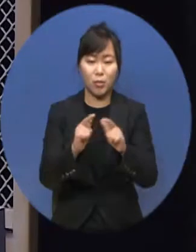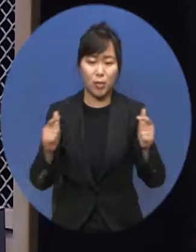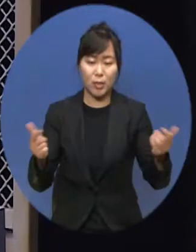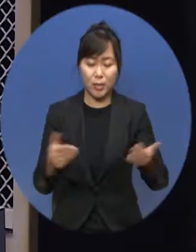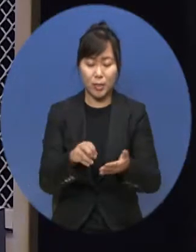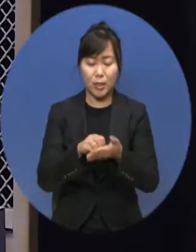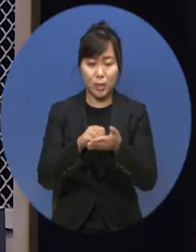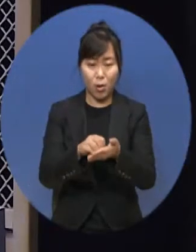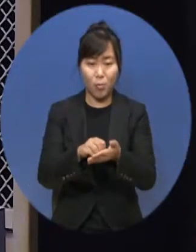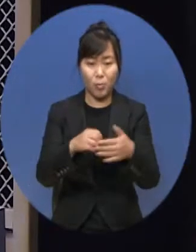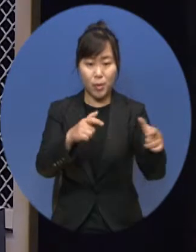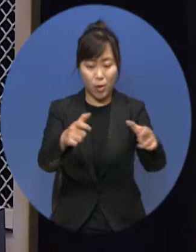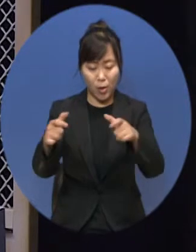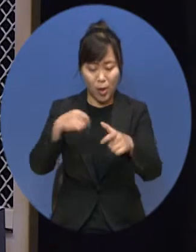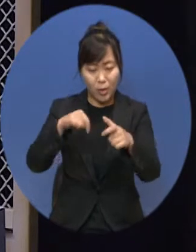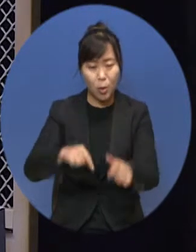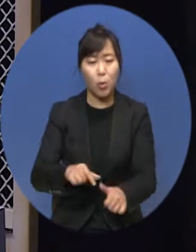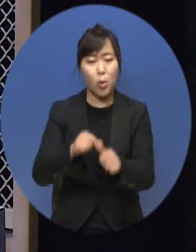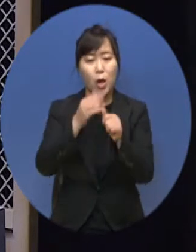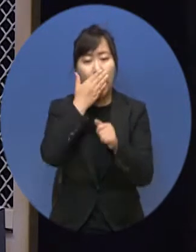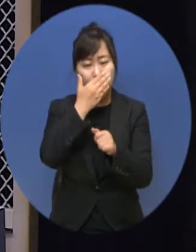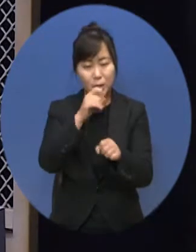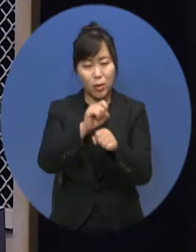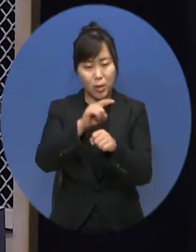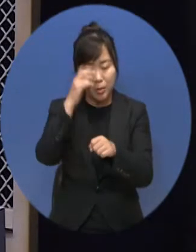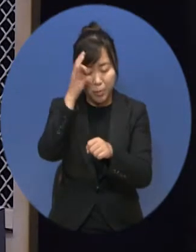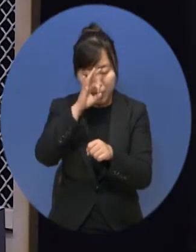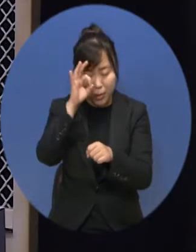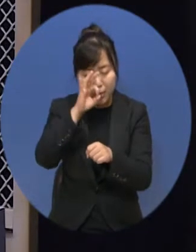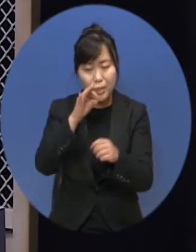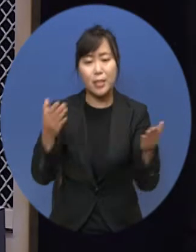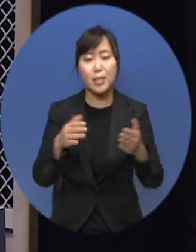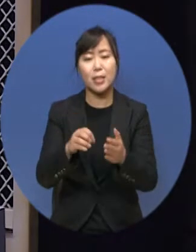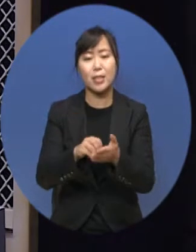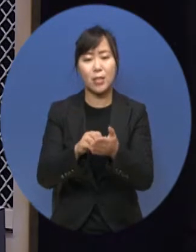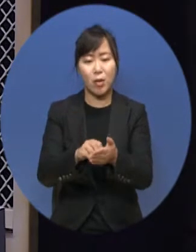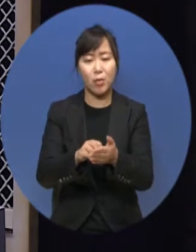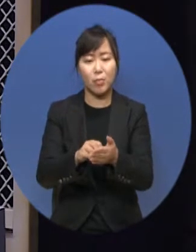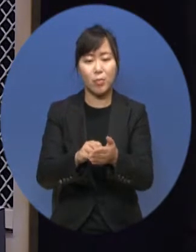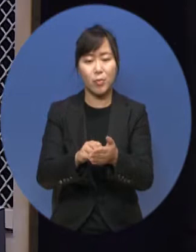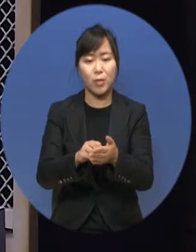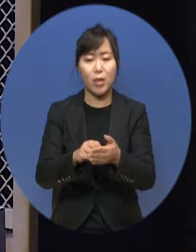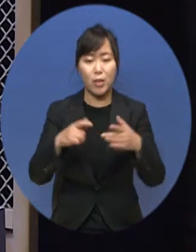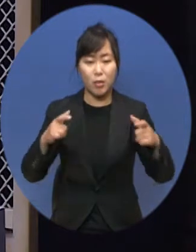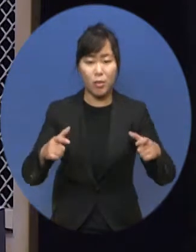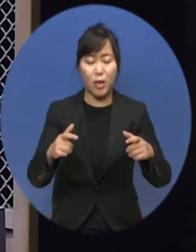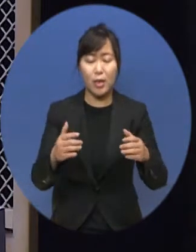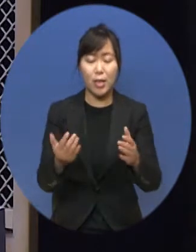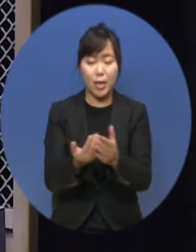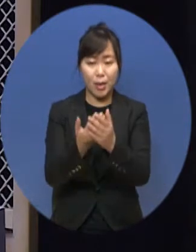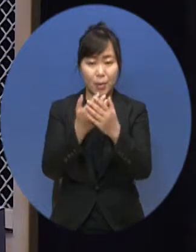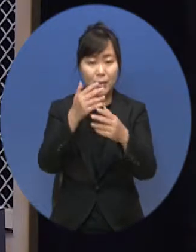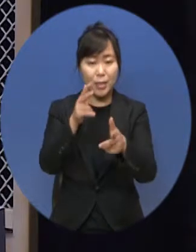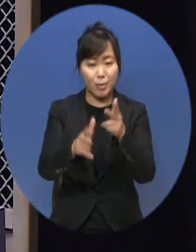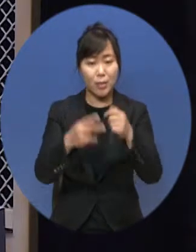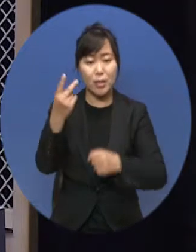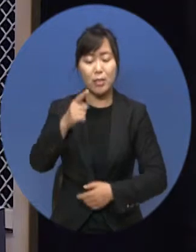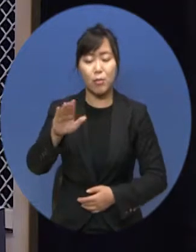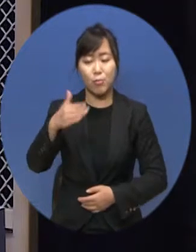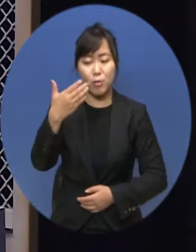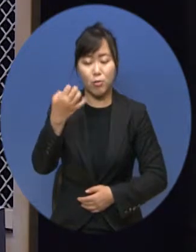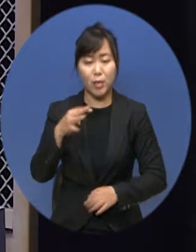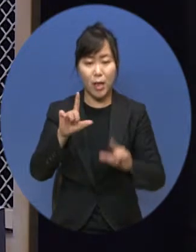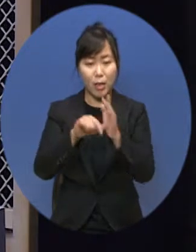다양한 직업 영역에서 고용 가능성을 탐색하는 직업영역 개발 사업을 1994년도부터